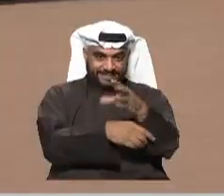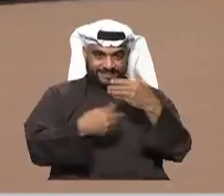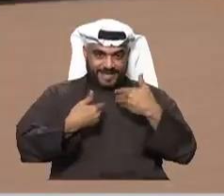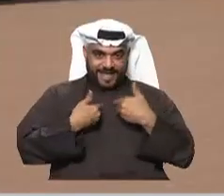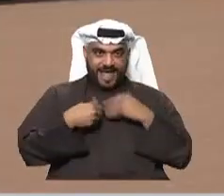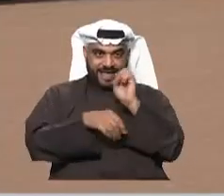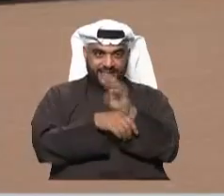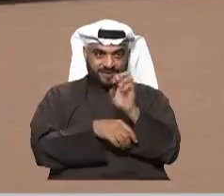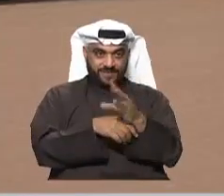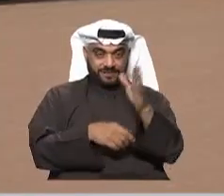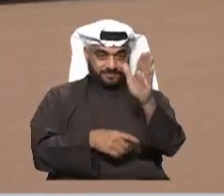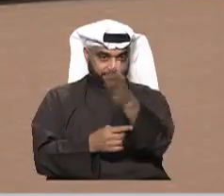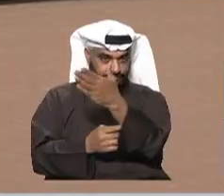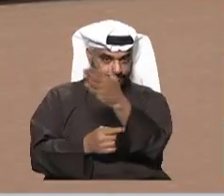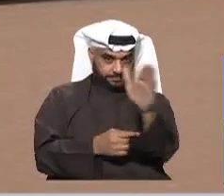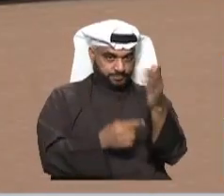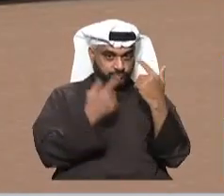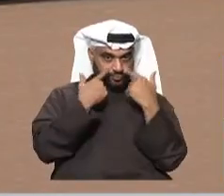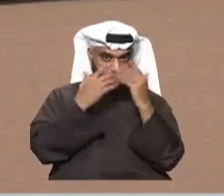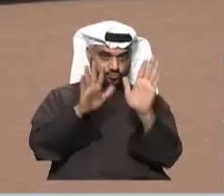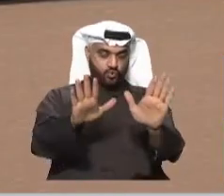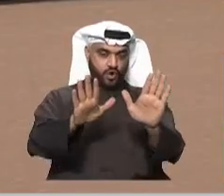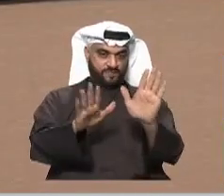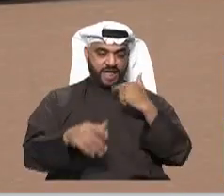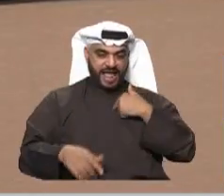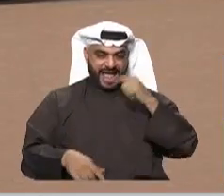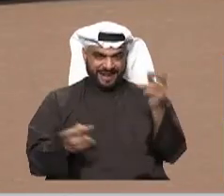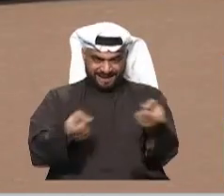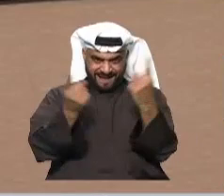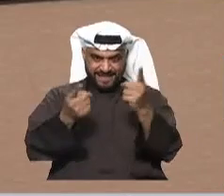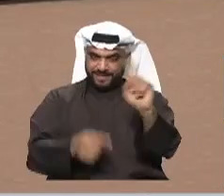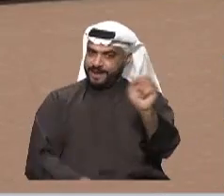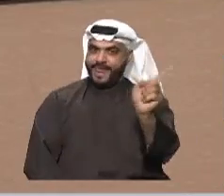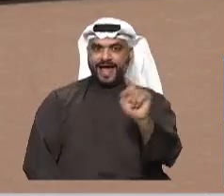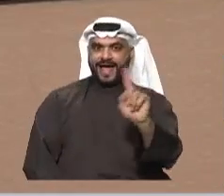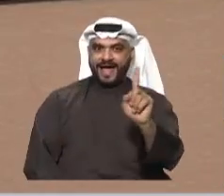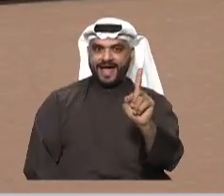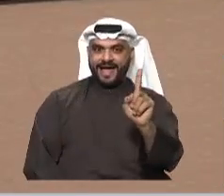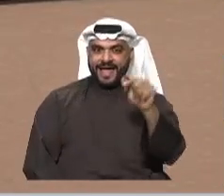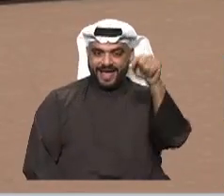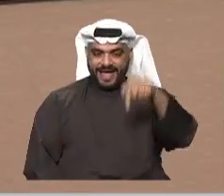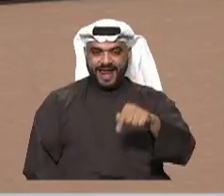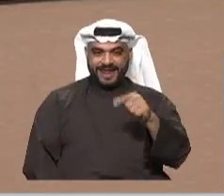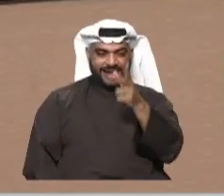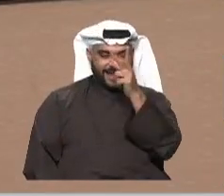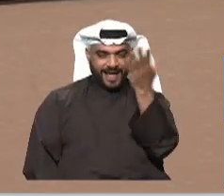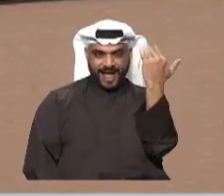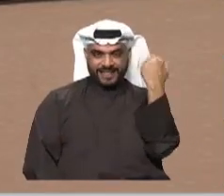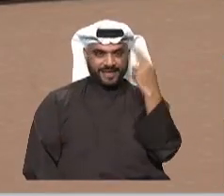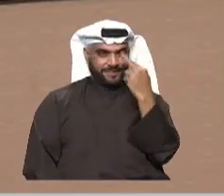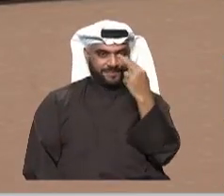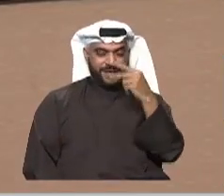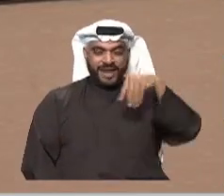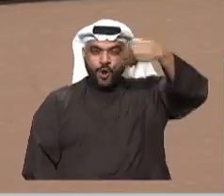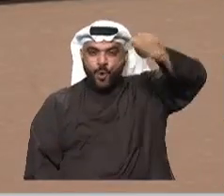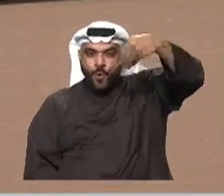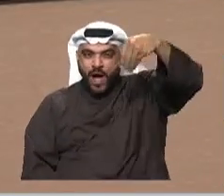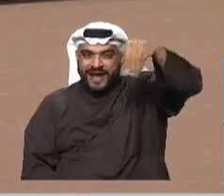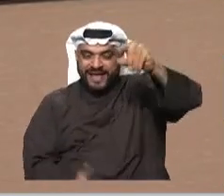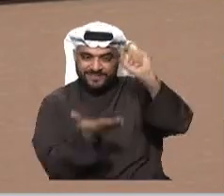فرق بين التقليدي والغير التقليدي الحين ما عاد في يعني تقليدي نادر ما نشوف التقليدي